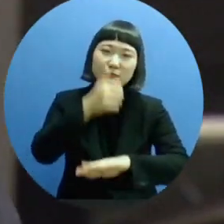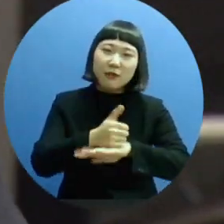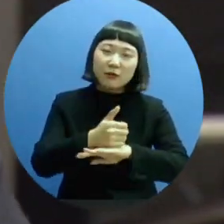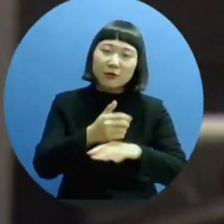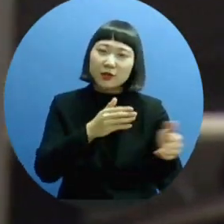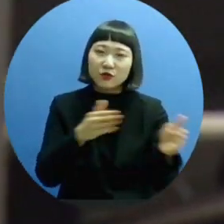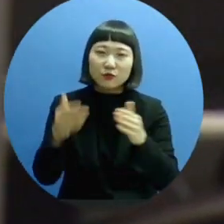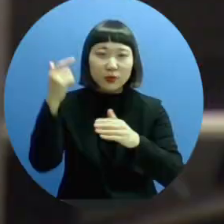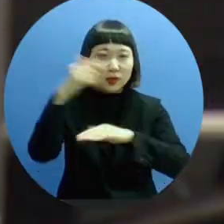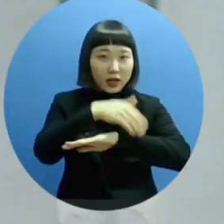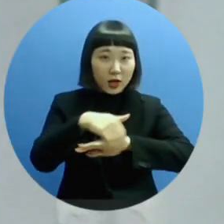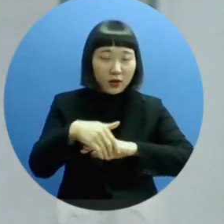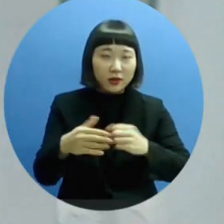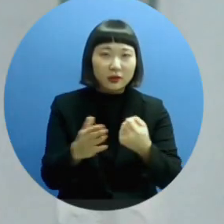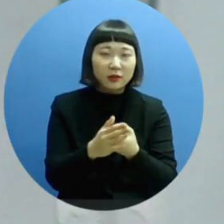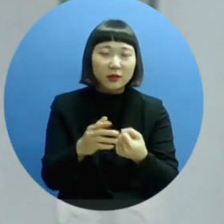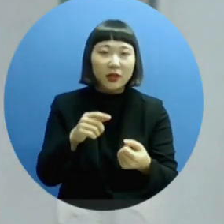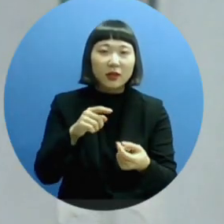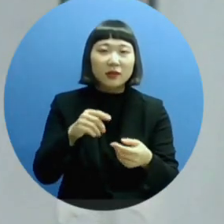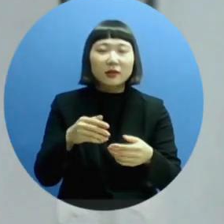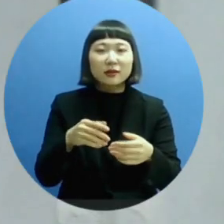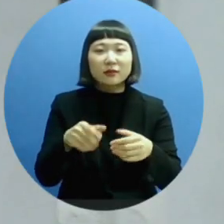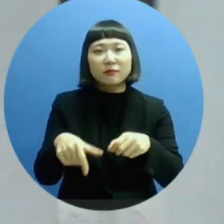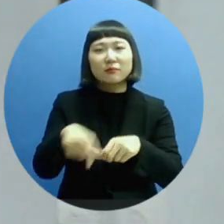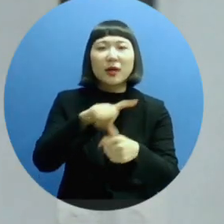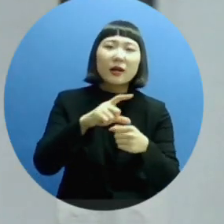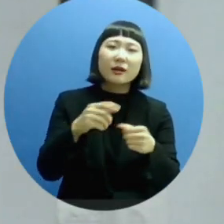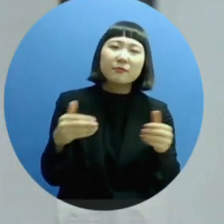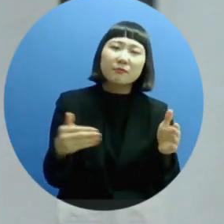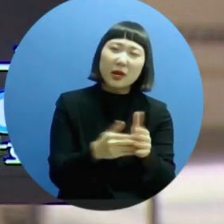용역을 시작하는 인천시. 지역 주민들은 물론